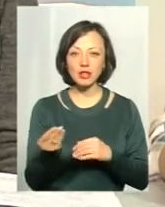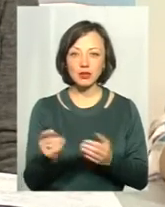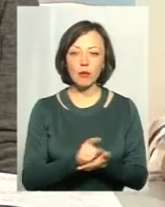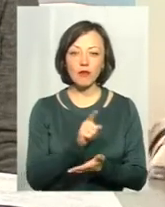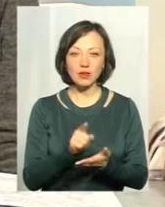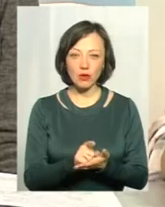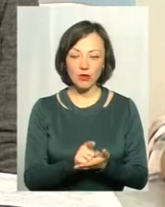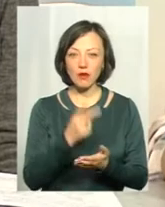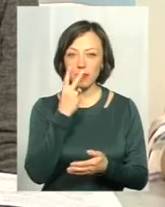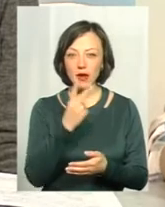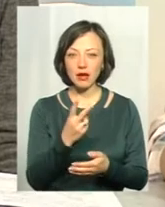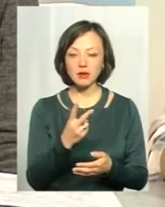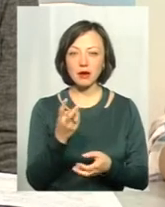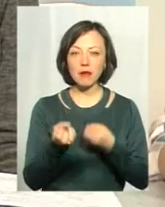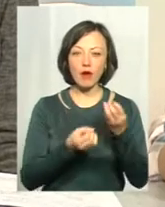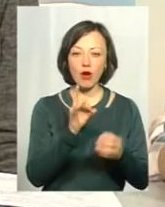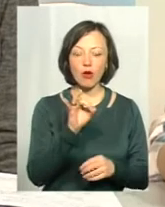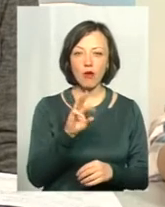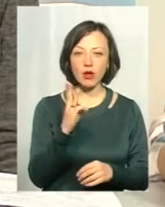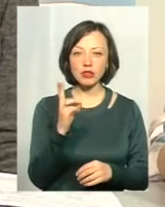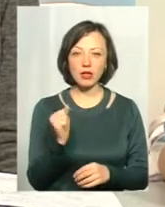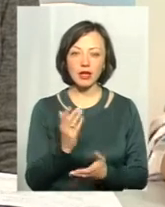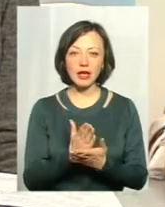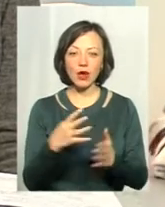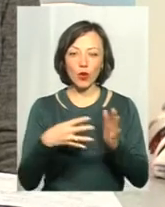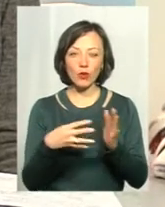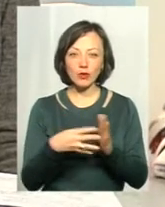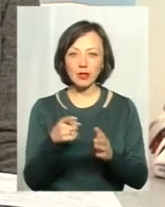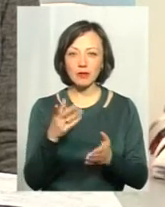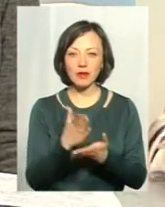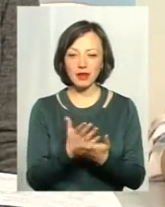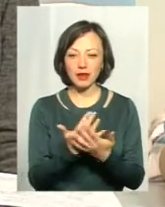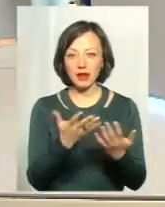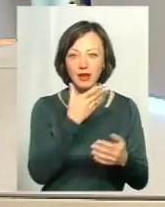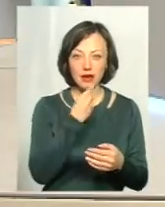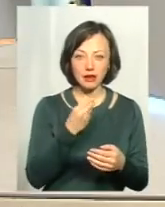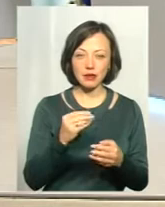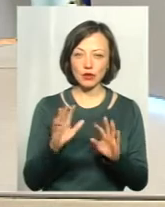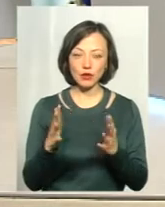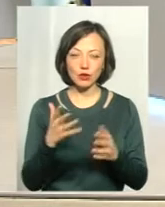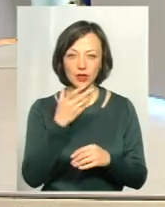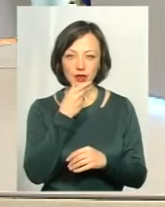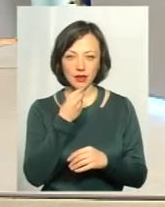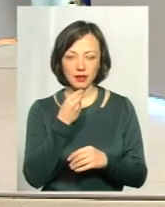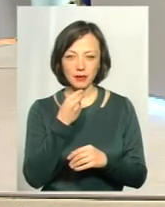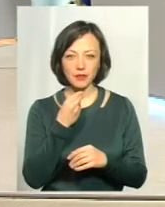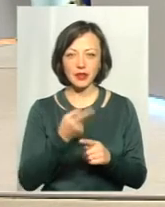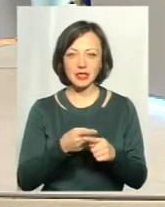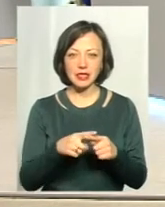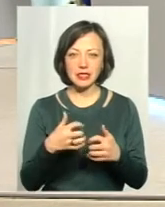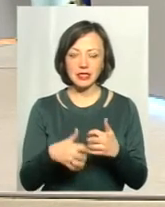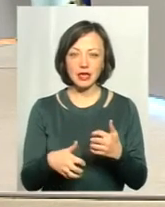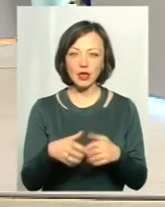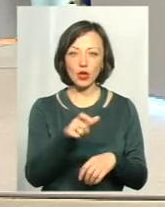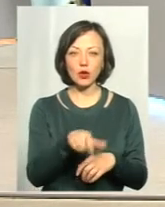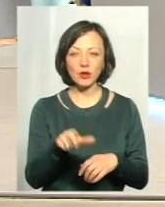обов'язково в неї бачимо і маки, і ромашки, і там є будяк колючий, там є гарні квіти і є не дуже гарні. Тому так само